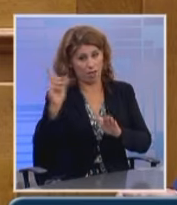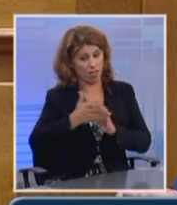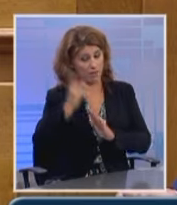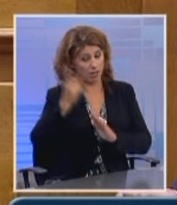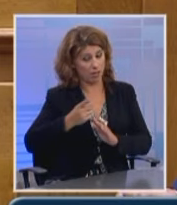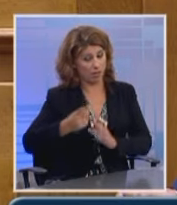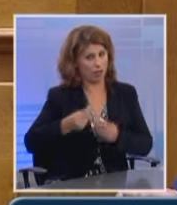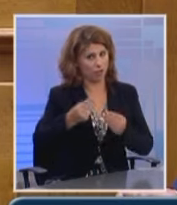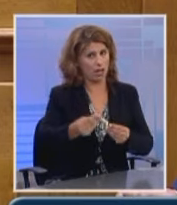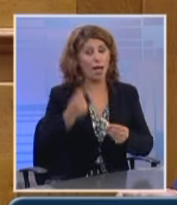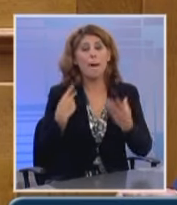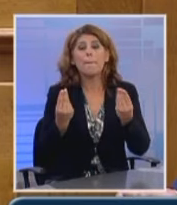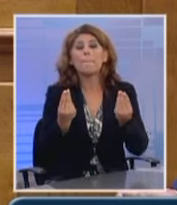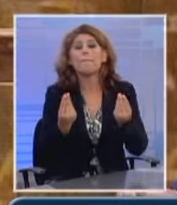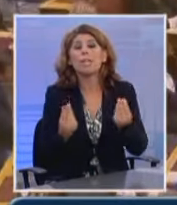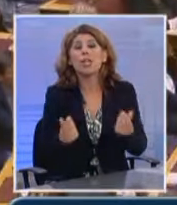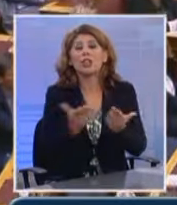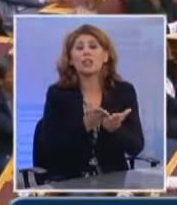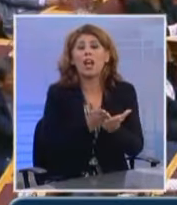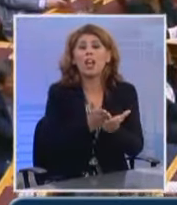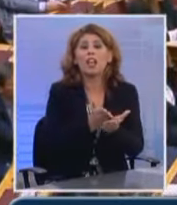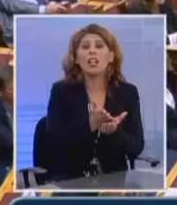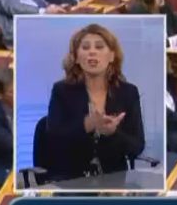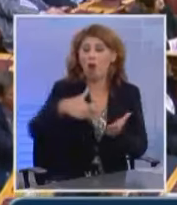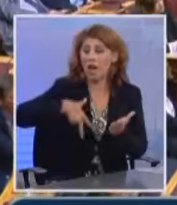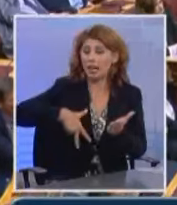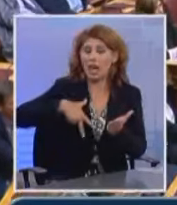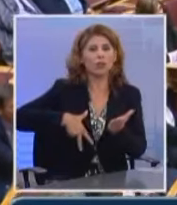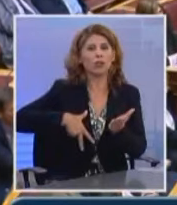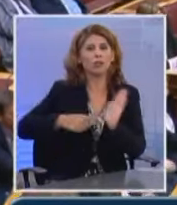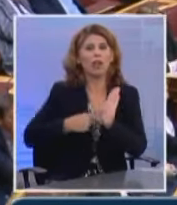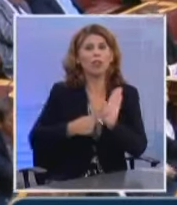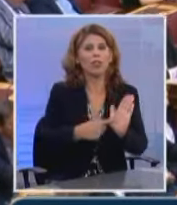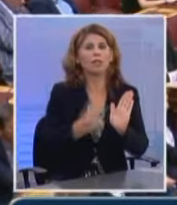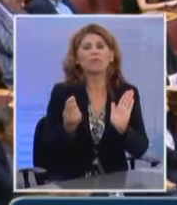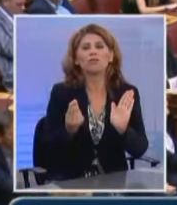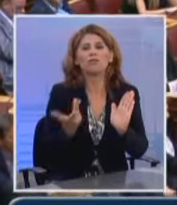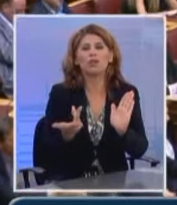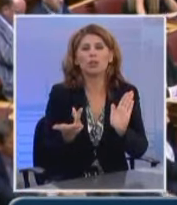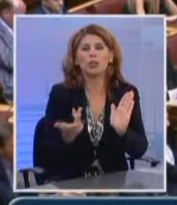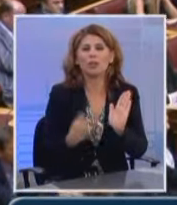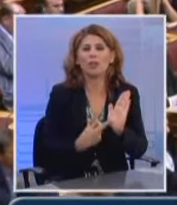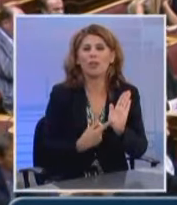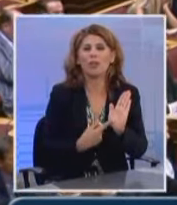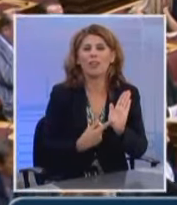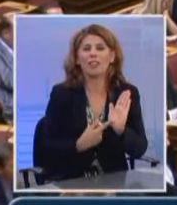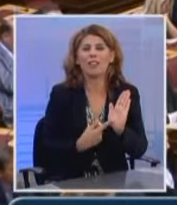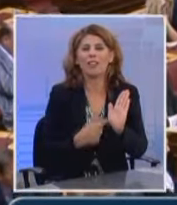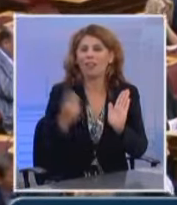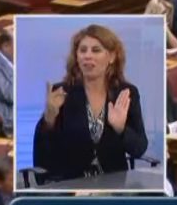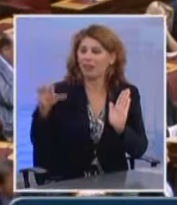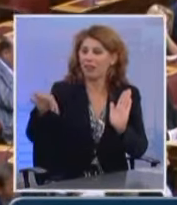ποιότητα και το ήθος μιας χώρας αποτυπώνεται πρωτίστως στον πρώτο